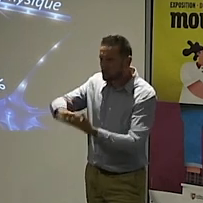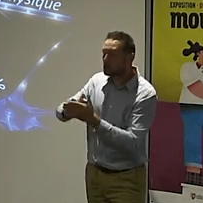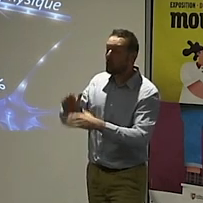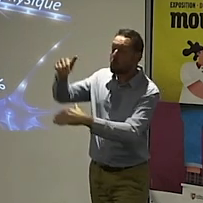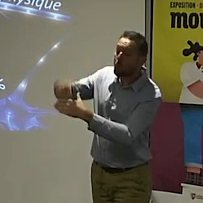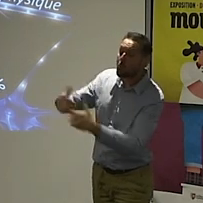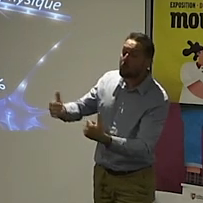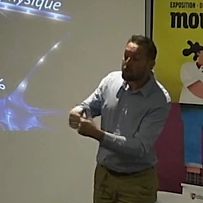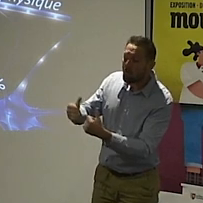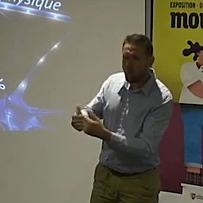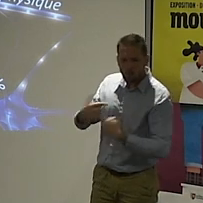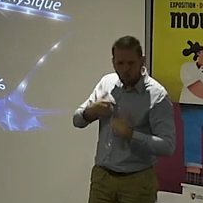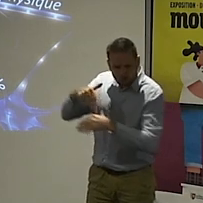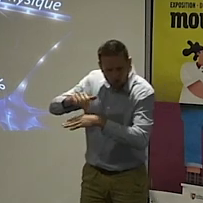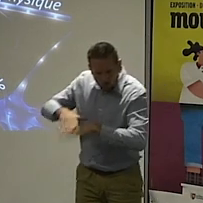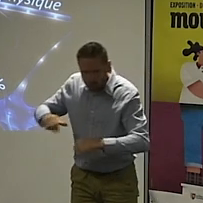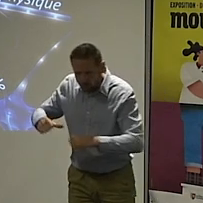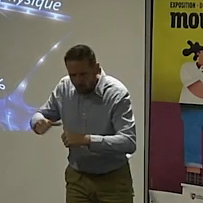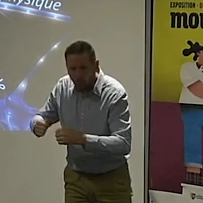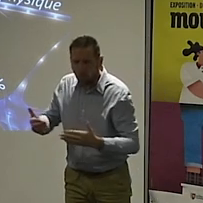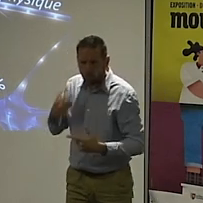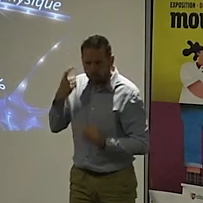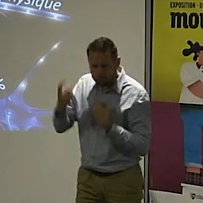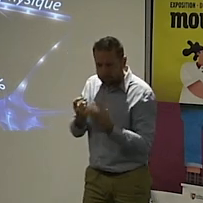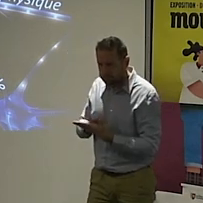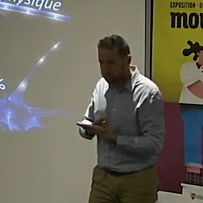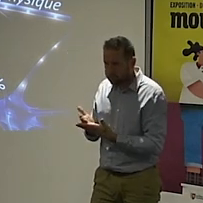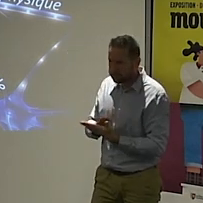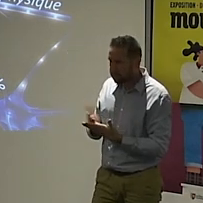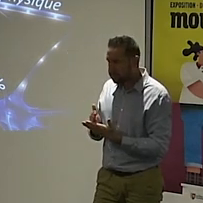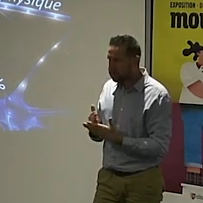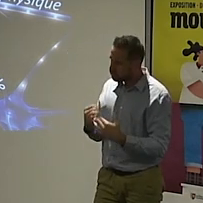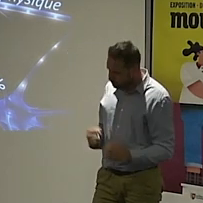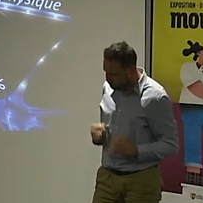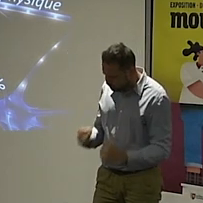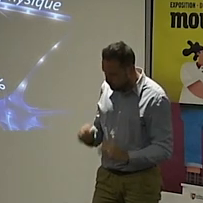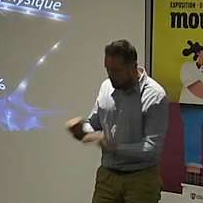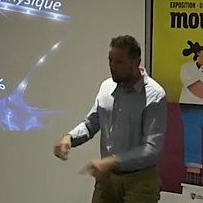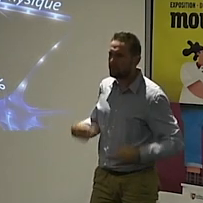ferai? Bah, tu verras bien. Bah oui, mais bon, enfin bon, j'y suis allée, ça a été